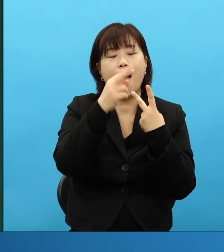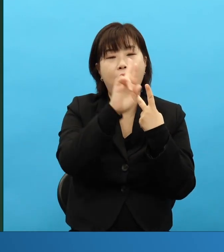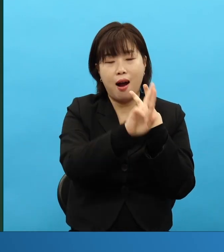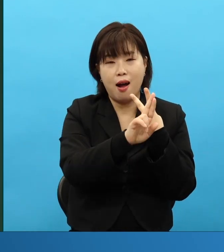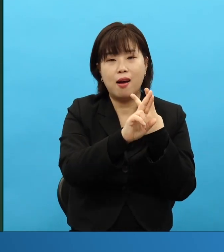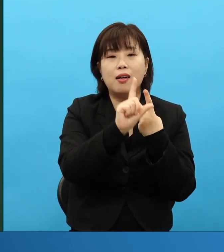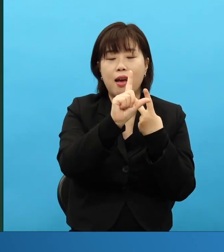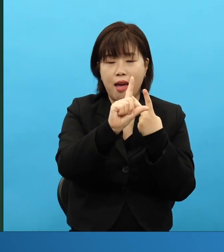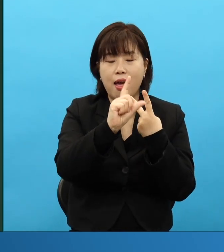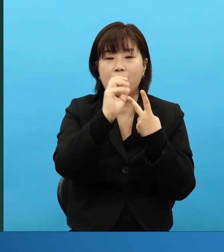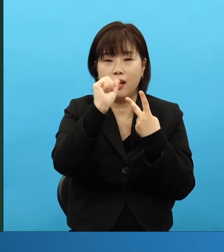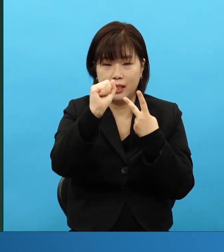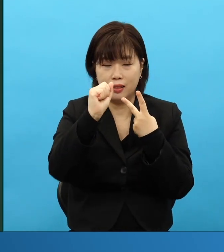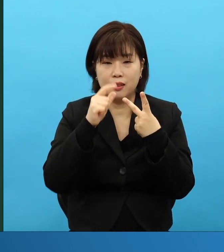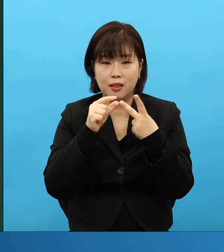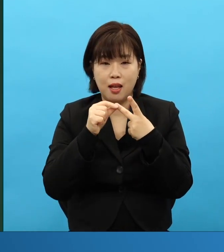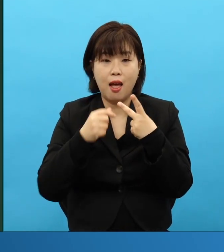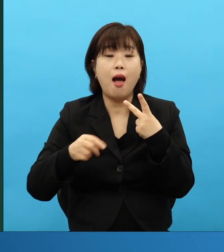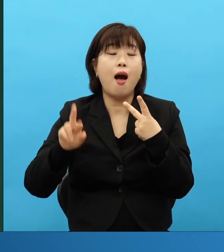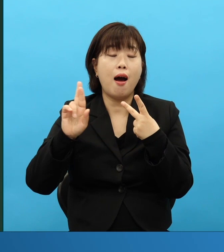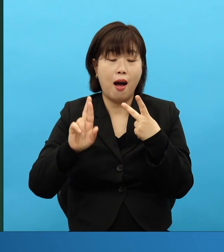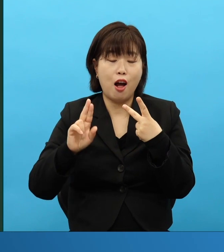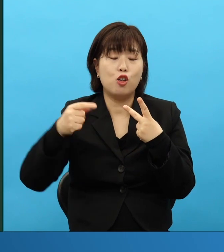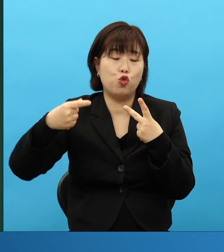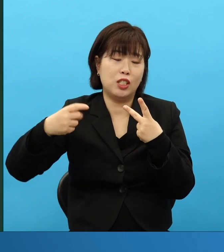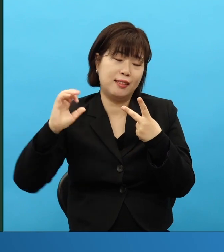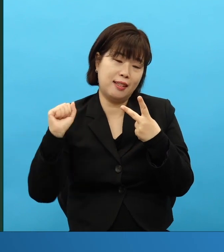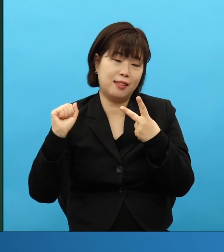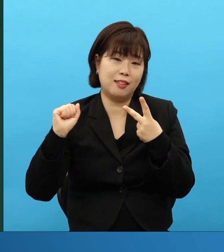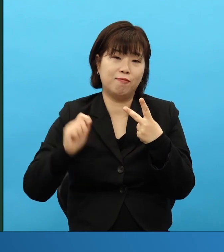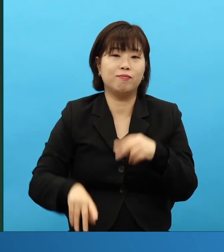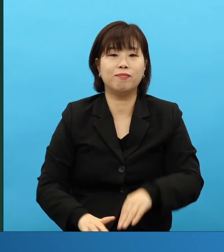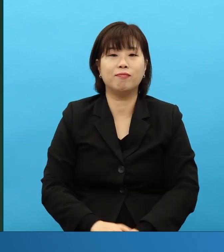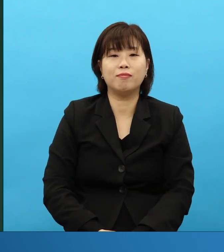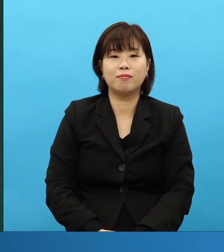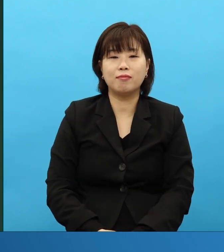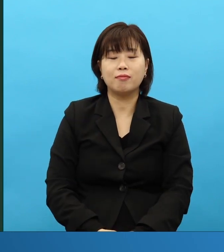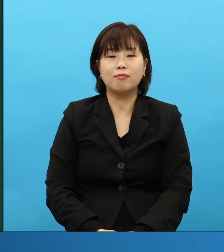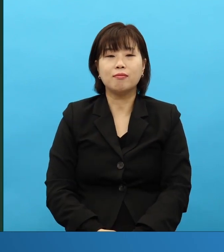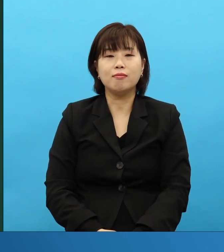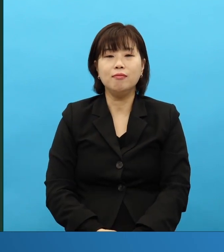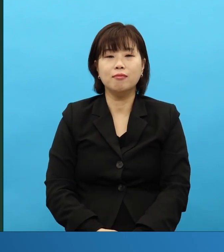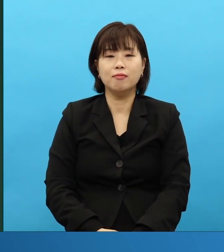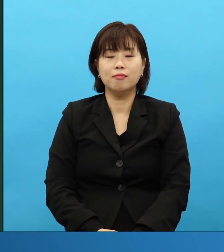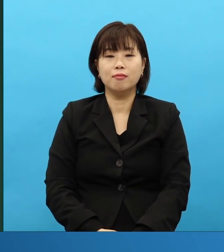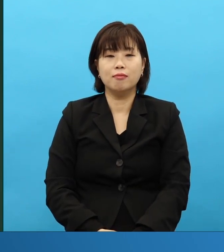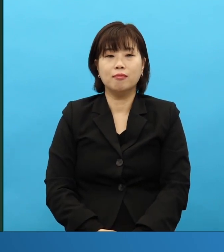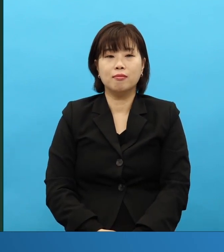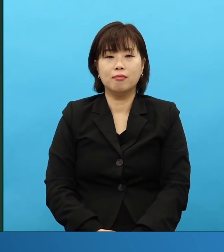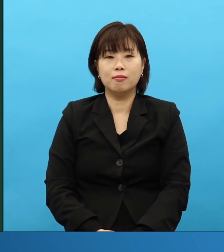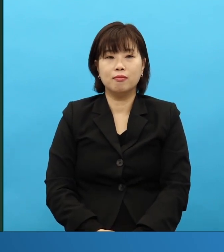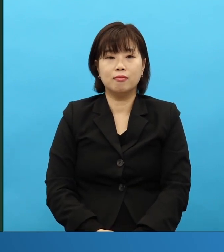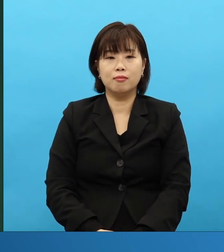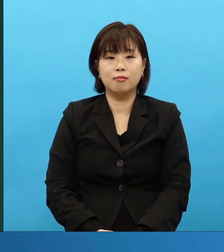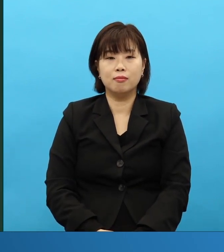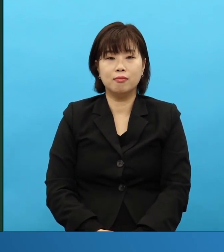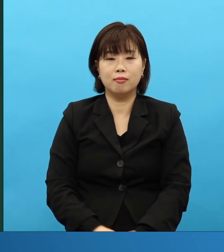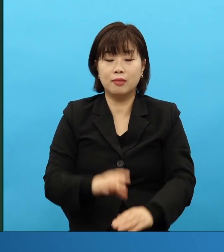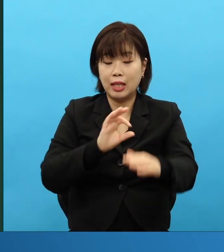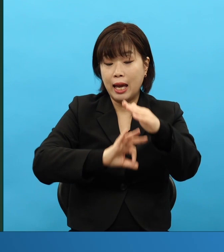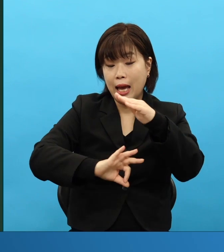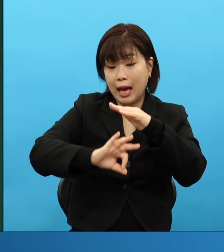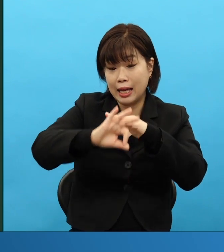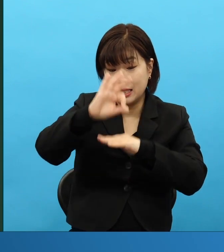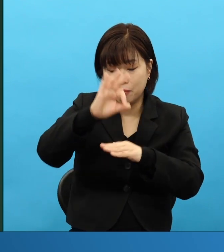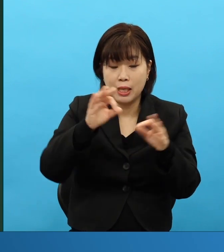여러분들은 나가기 전에 미리 준비가 다 되어야 돼요. And so you all need to be prepared in advance before you head 그러면 out. 아침 기도 시간이 좀 길어집니다. Then your